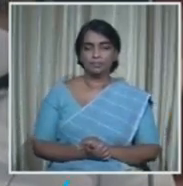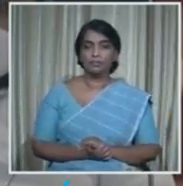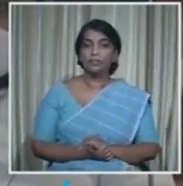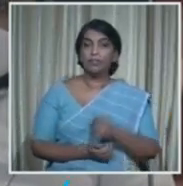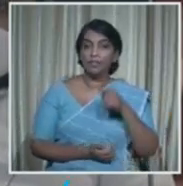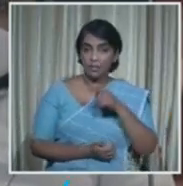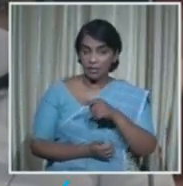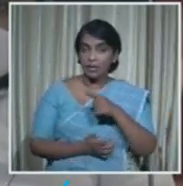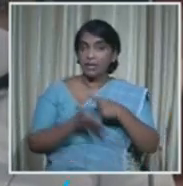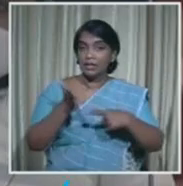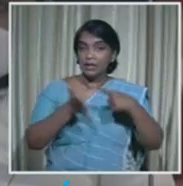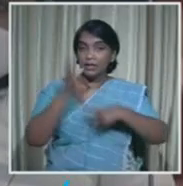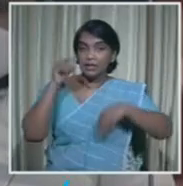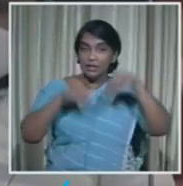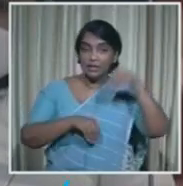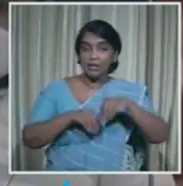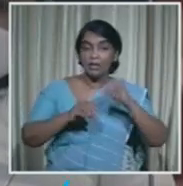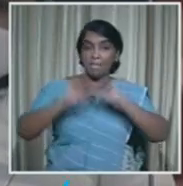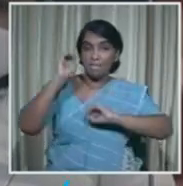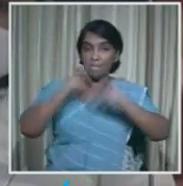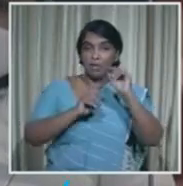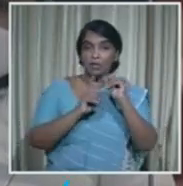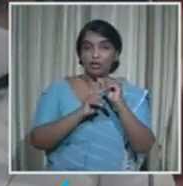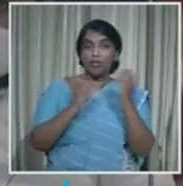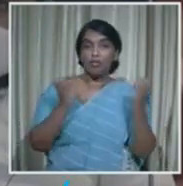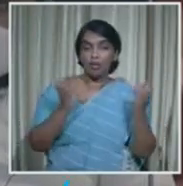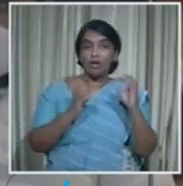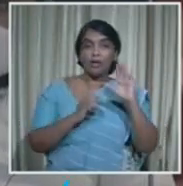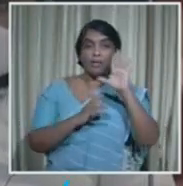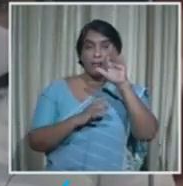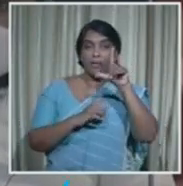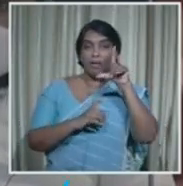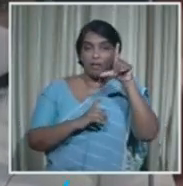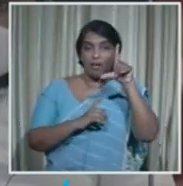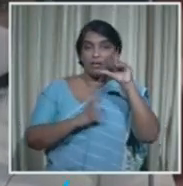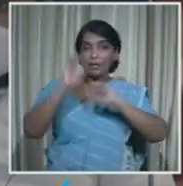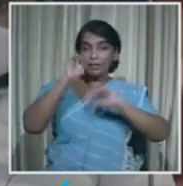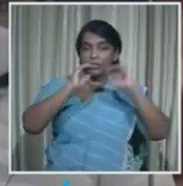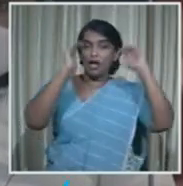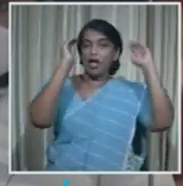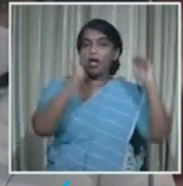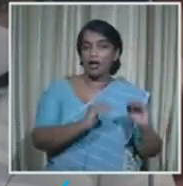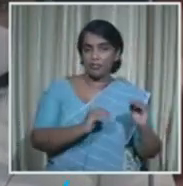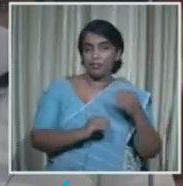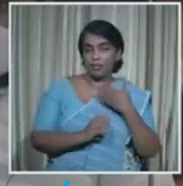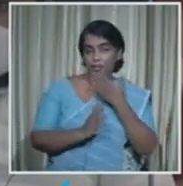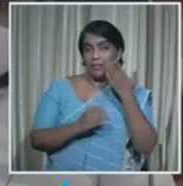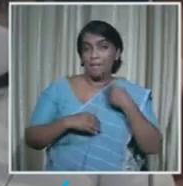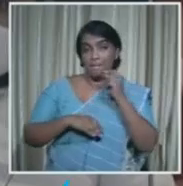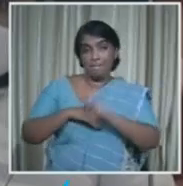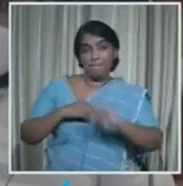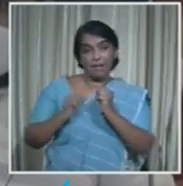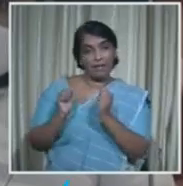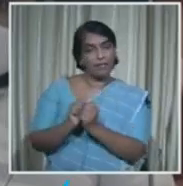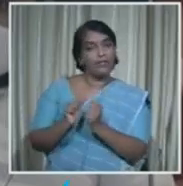එතුමාගේ චන්ද ප්‍රතිශතයේ පොළොන්නරුව දිස්ත්‍රික්කයේ අපිට 157කට සීමා කරන්න හැකියාව